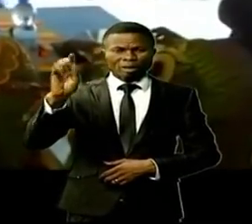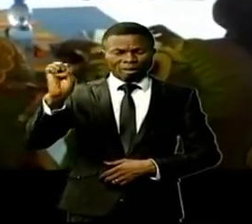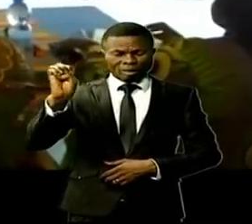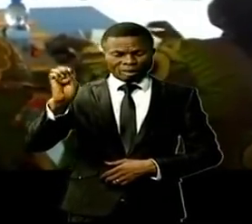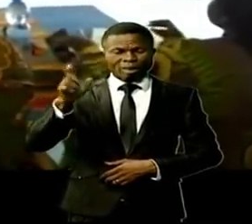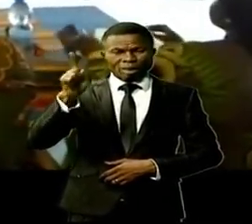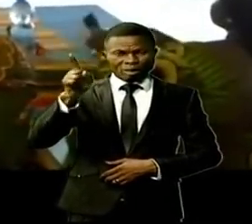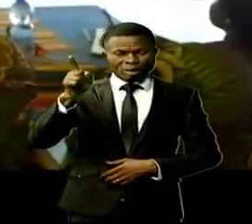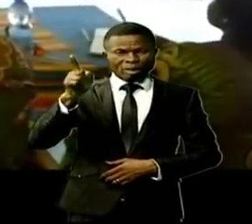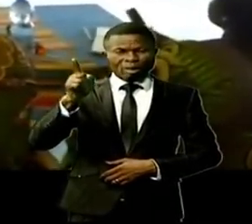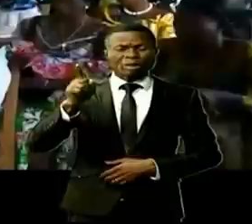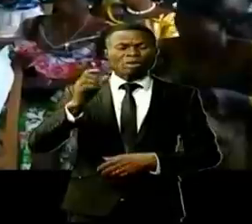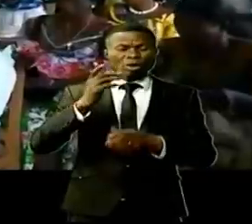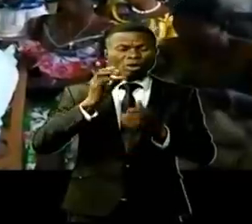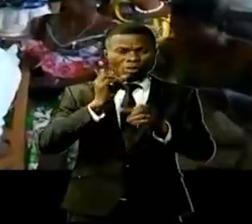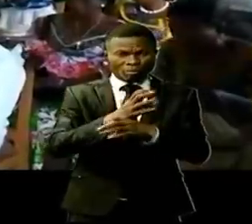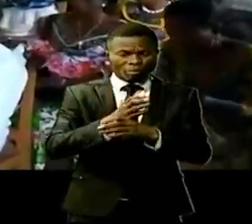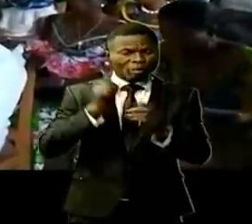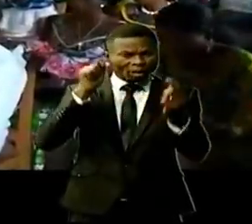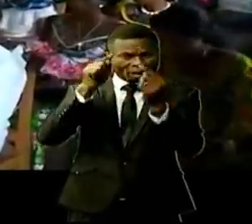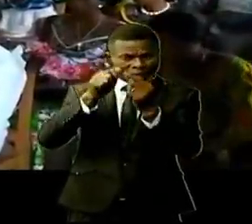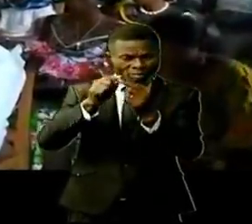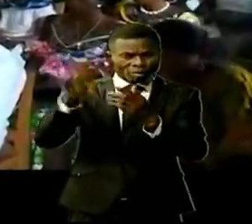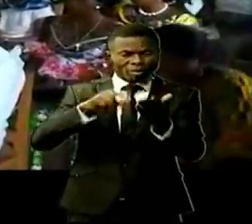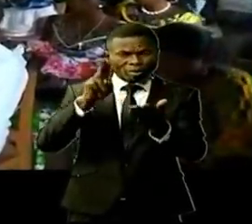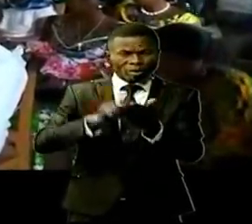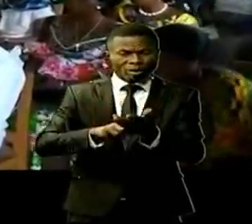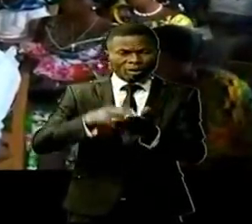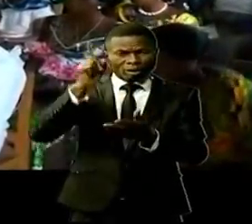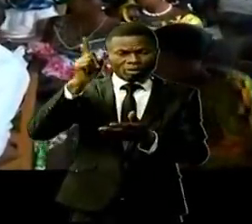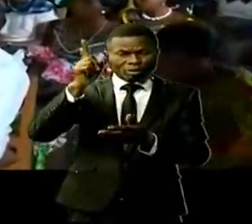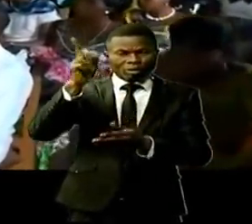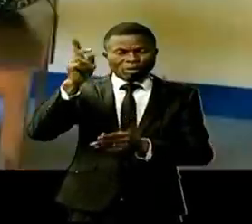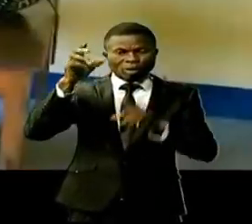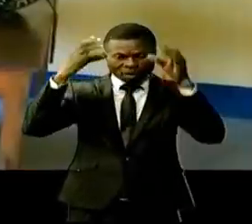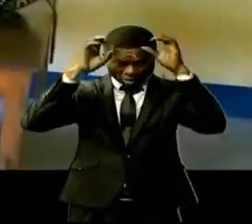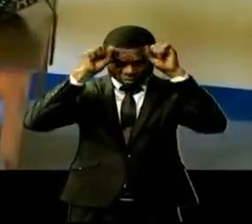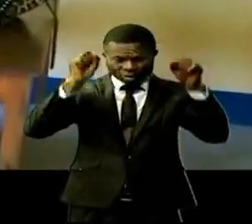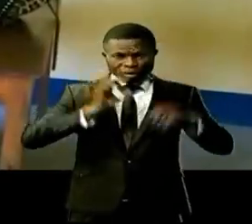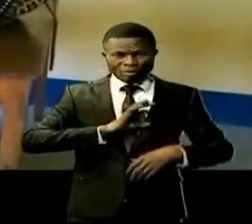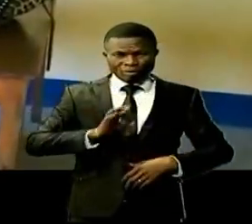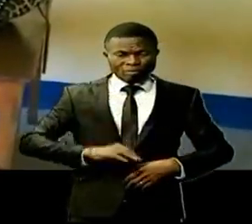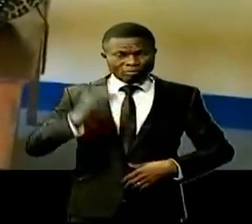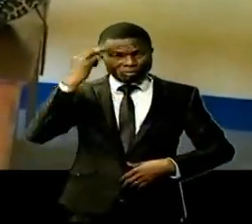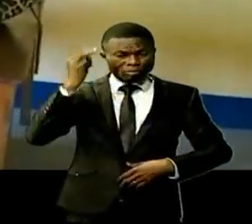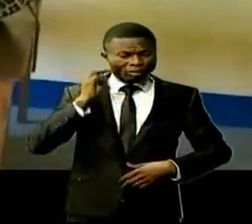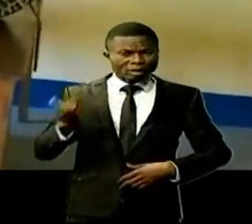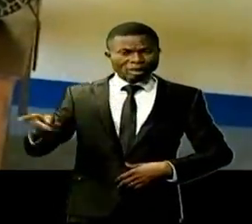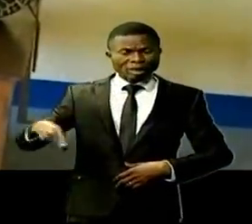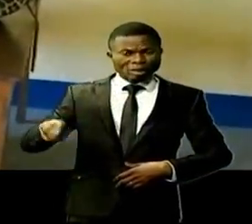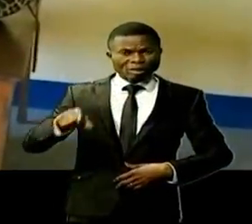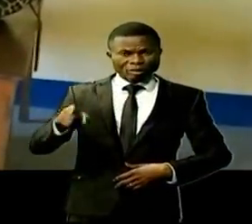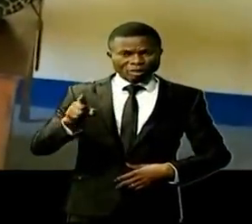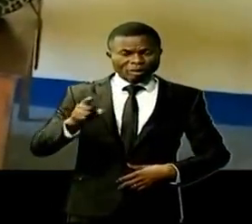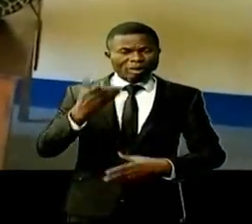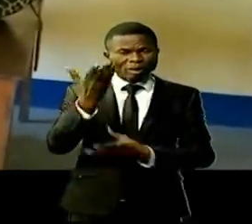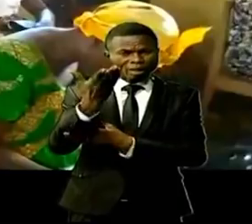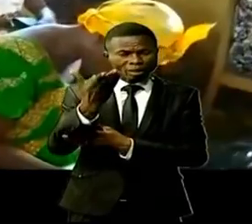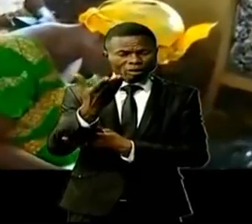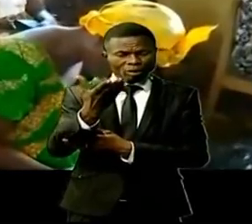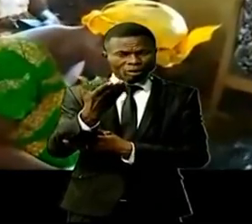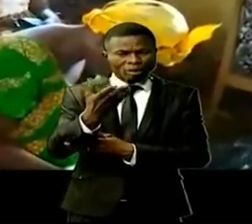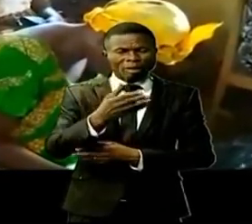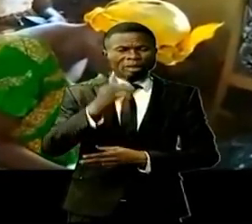elle, dématérialiser les objectifs assignés par le premier citoyen congolais. La ministre Thérèse Manessa, appelée